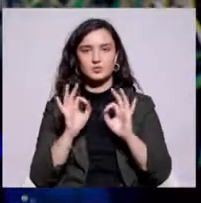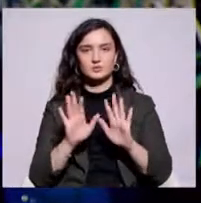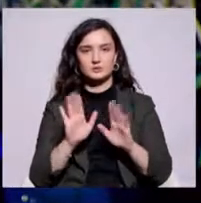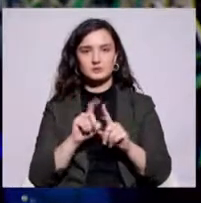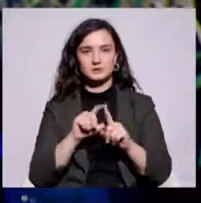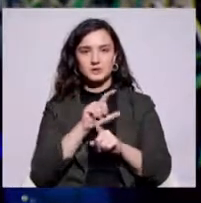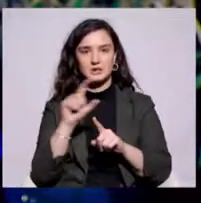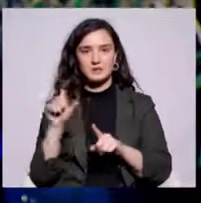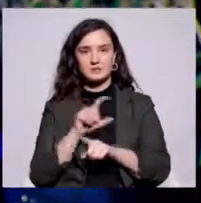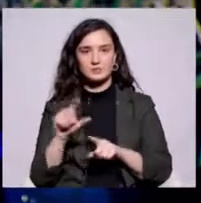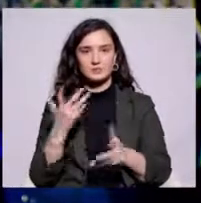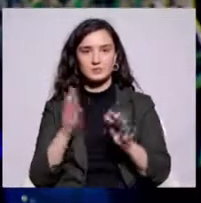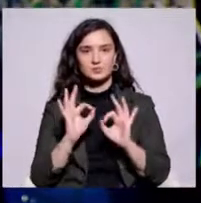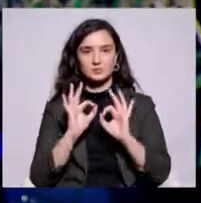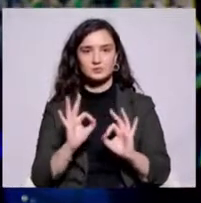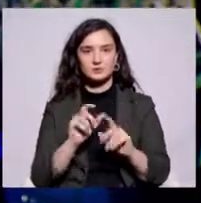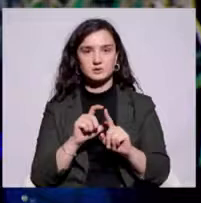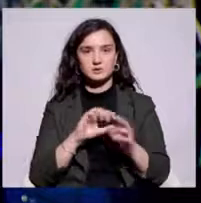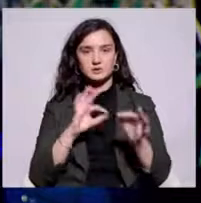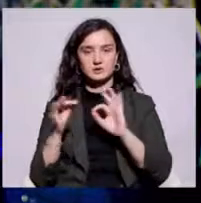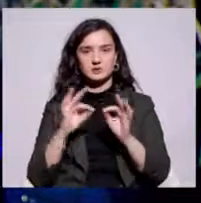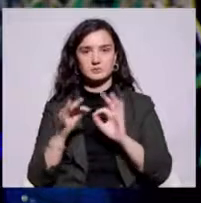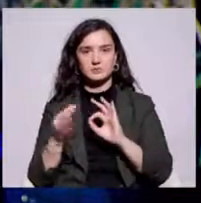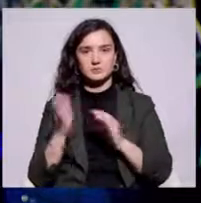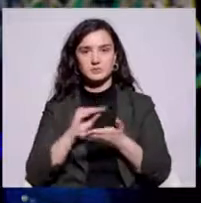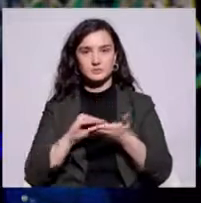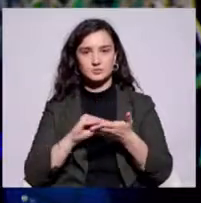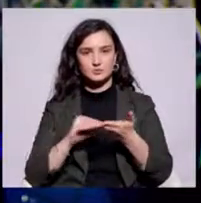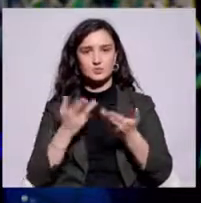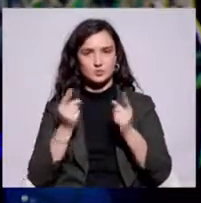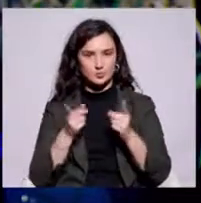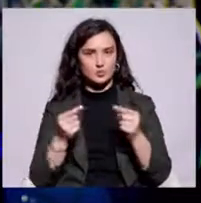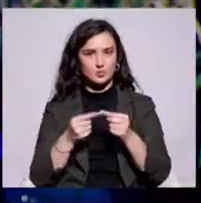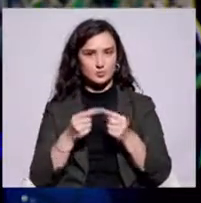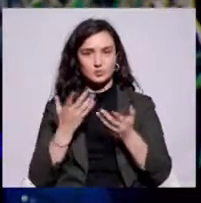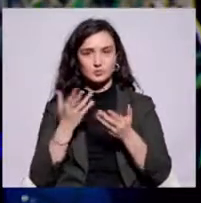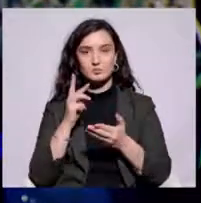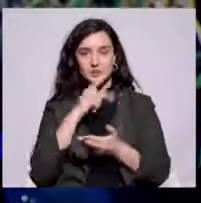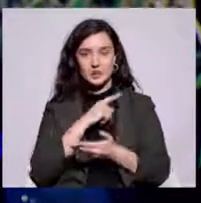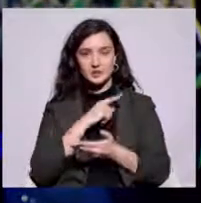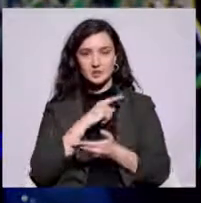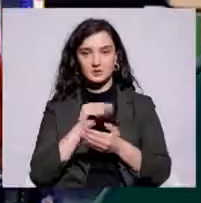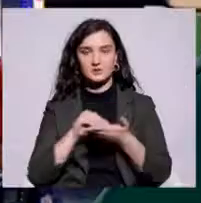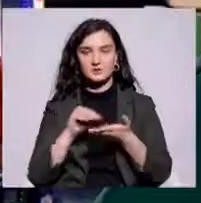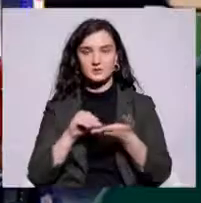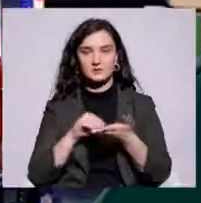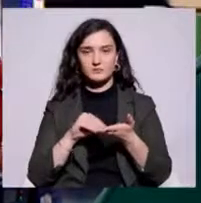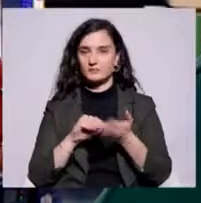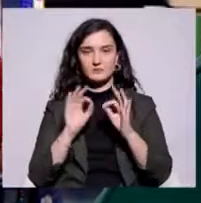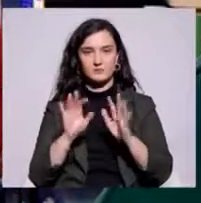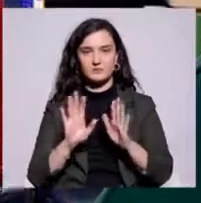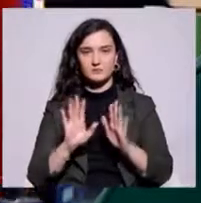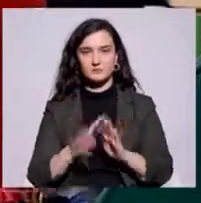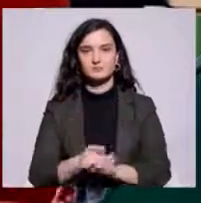არა წინადადებები. თუ სწორია წინადადება, დავწეროთ true. თუ მცდარია, დავწეროთ